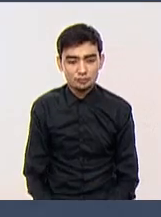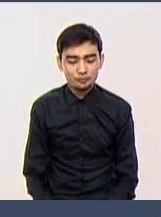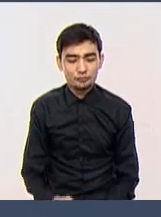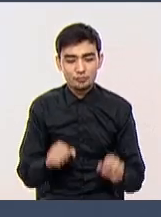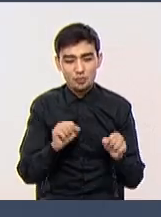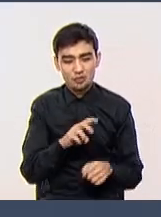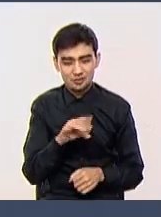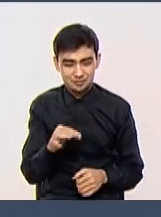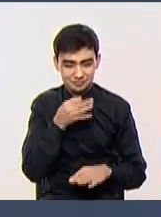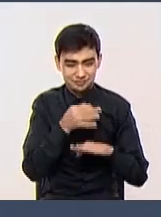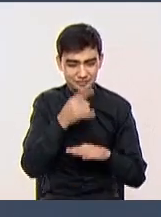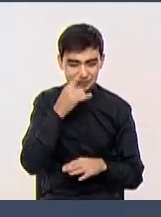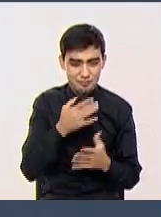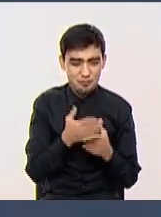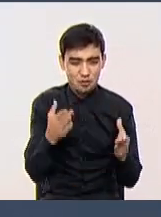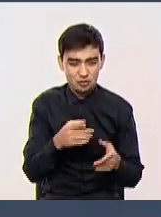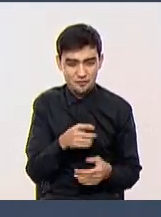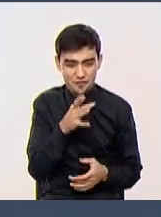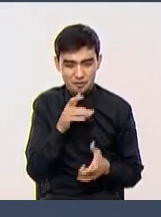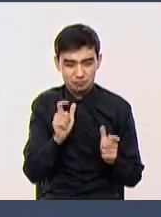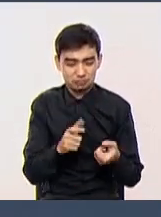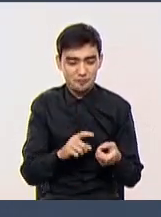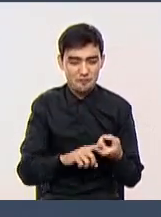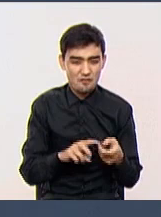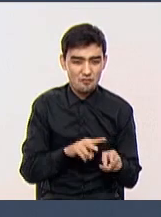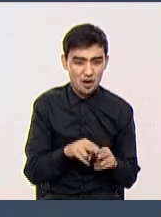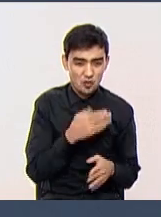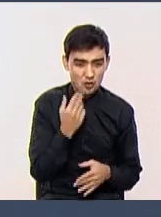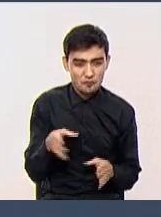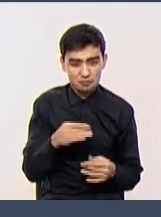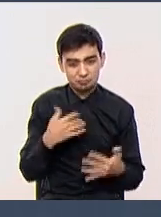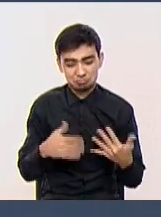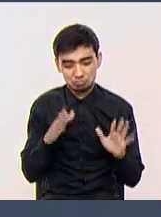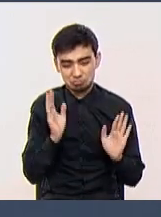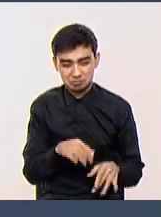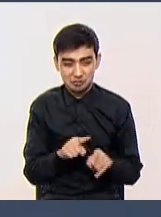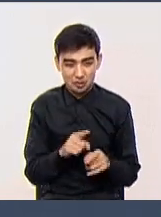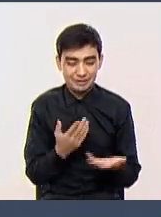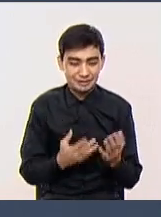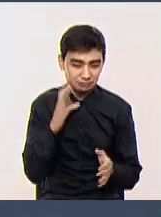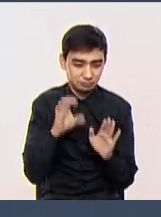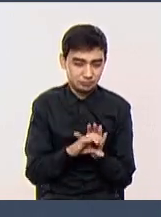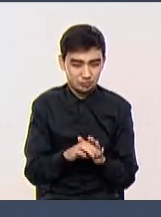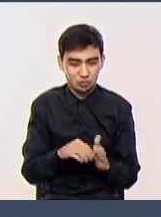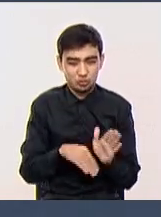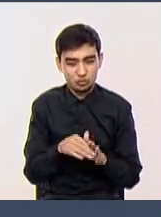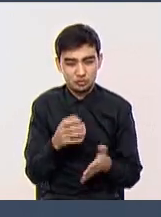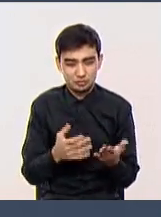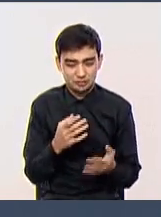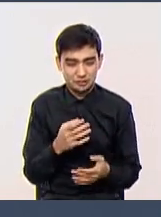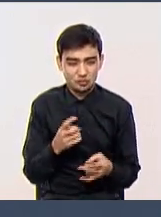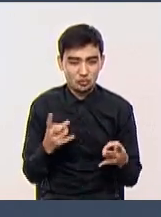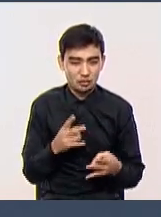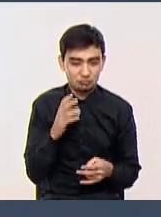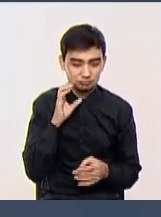Можно ли сказать, что Казахстану больше не угрожает пандемия коронавируса? Стоит ли расслабляться или все-таки меры предосторожности все еще